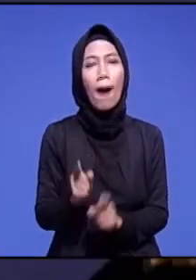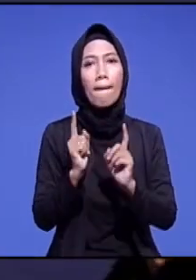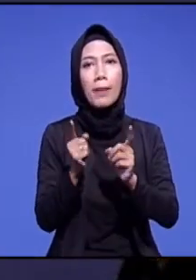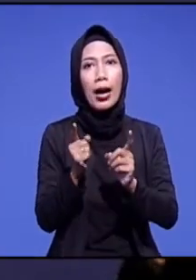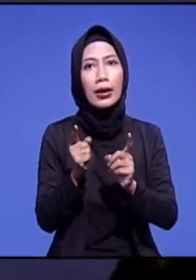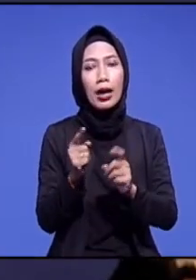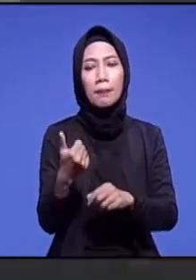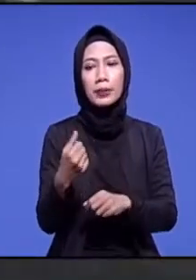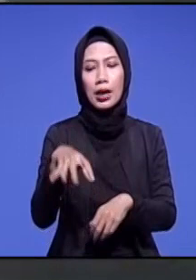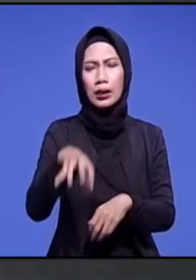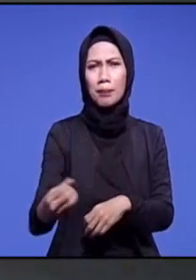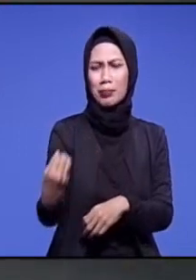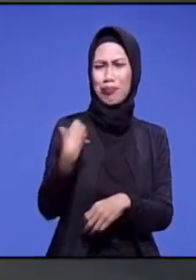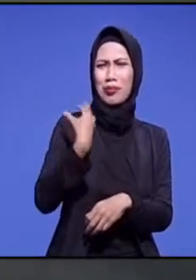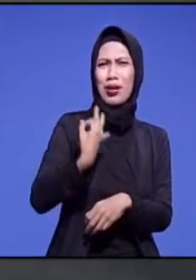jadi tempat penularan.